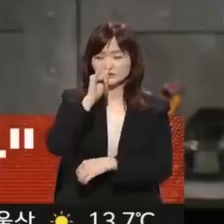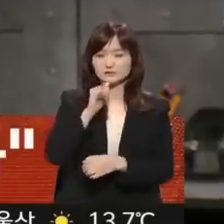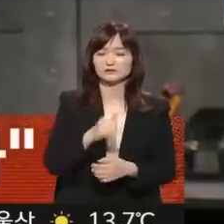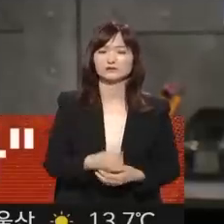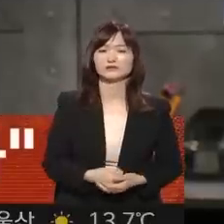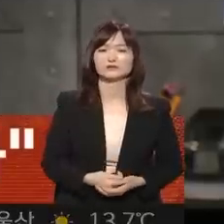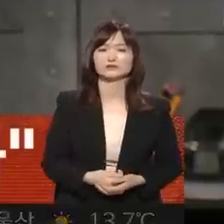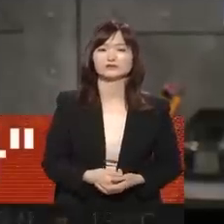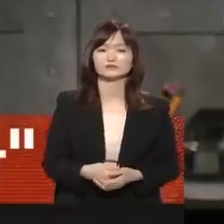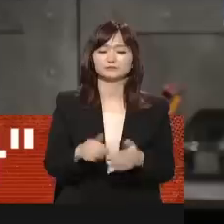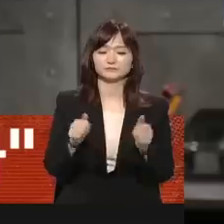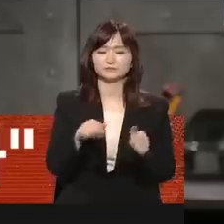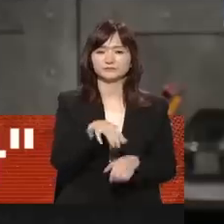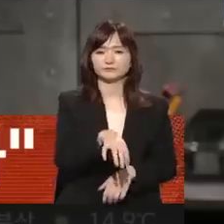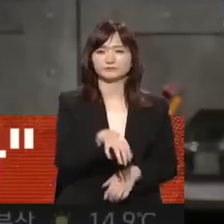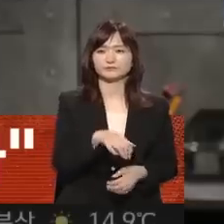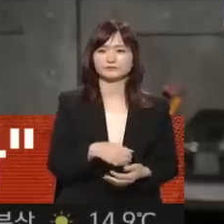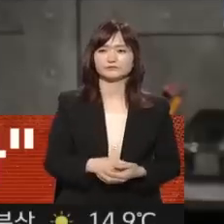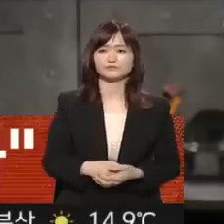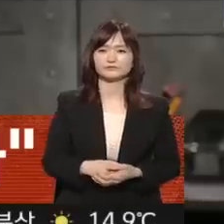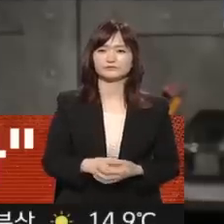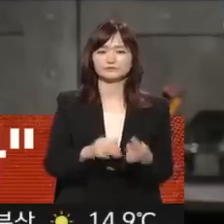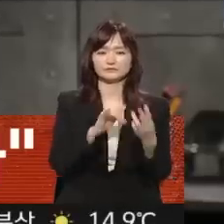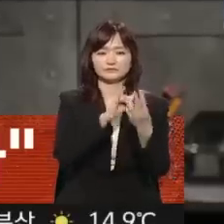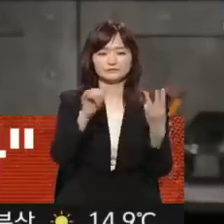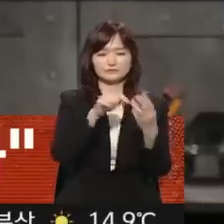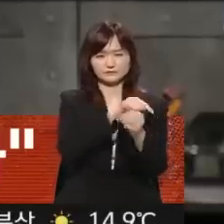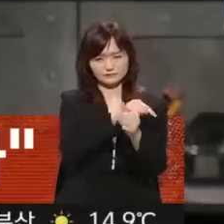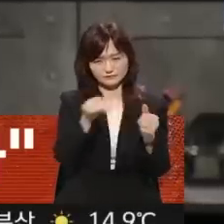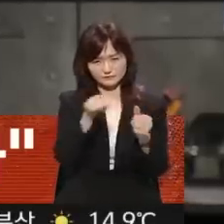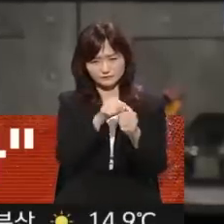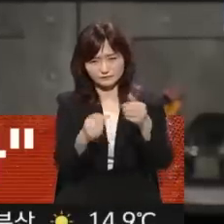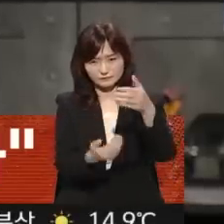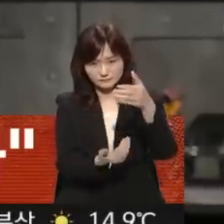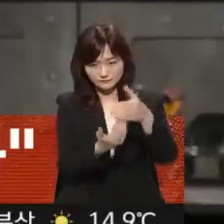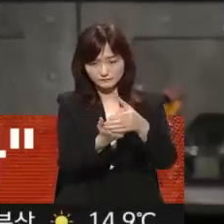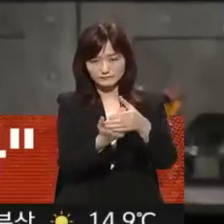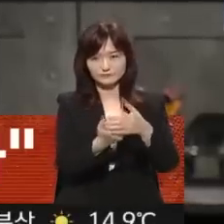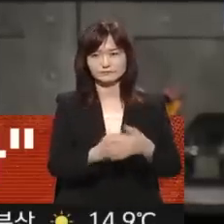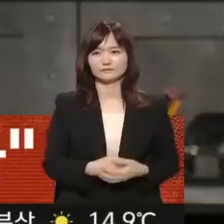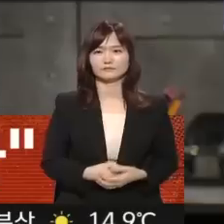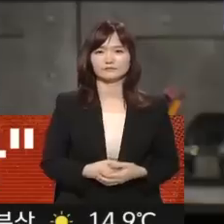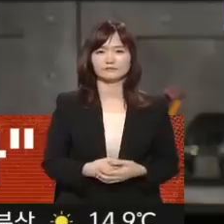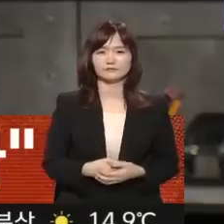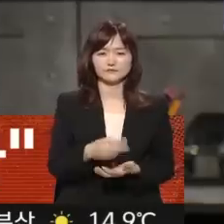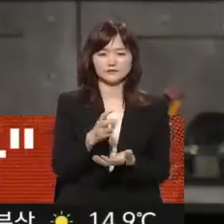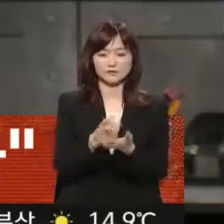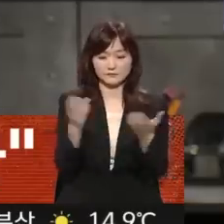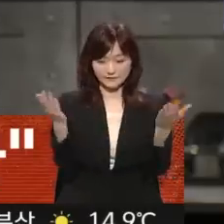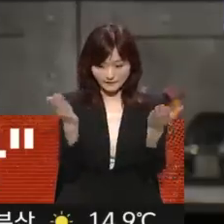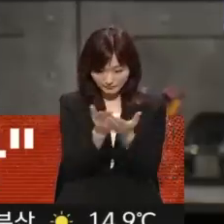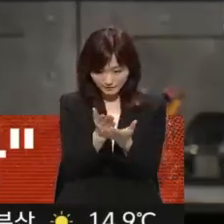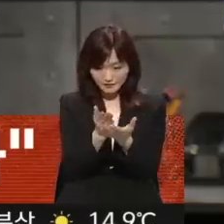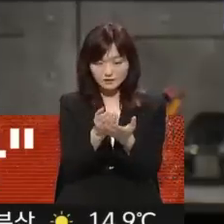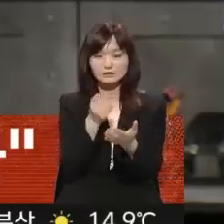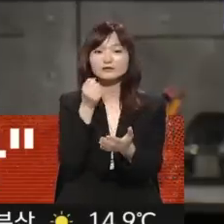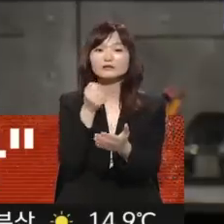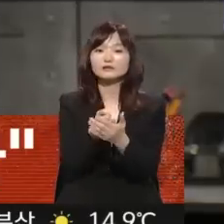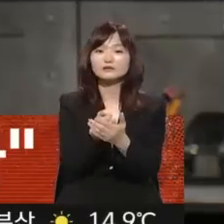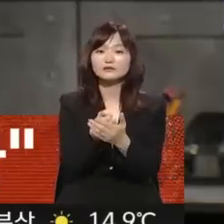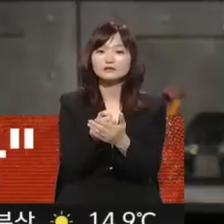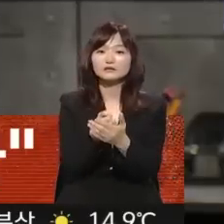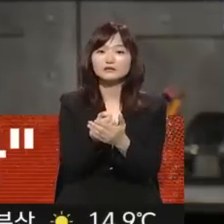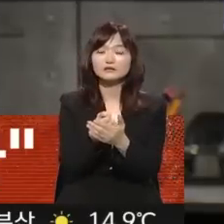우리 법원에서도 세 명을 살해한 사건입니다 물론 법원에서는 적이 판단 적법하고 위법하게 판단하겠지만